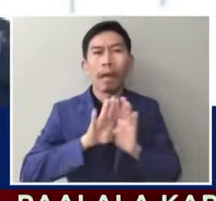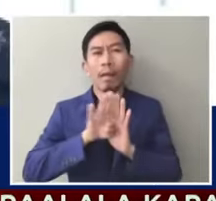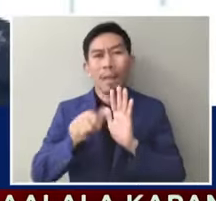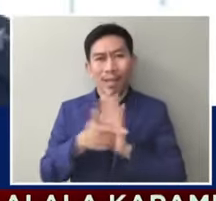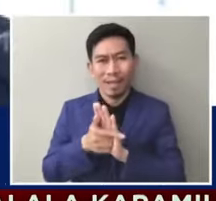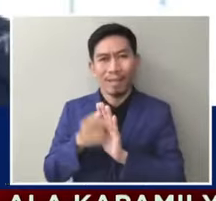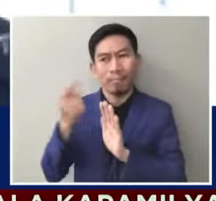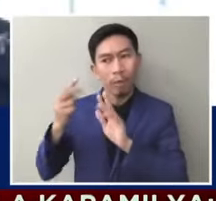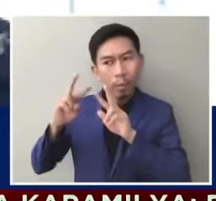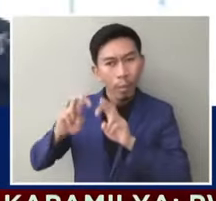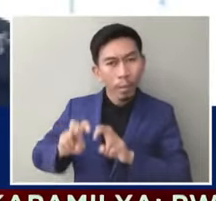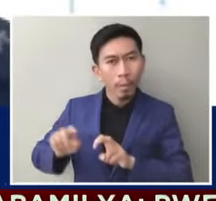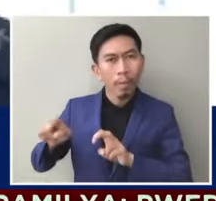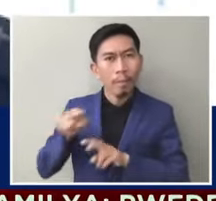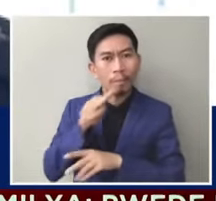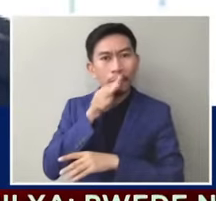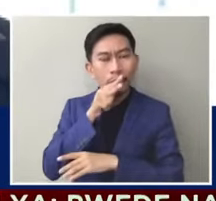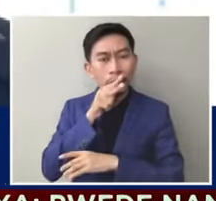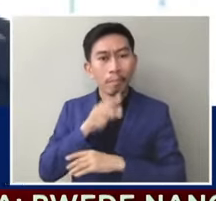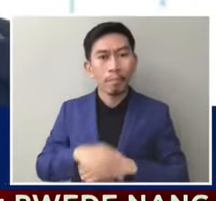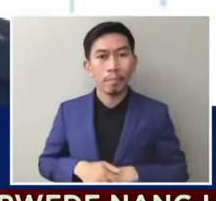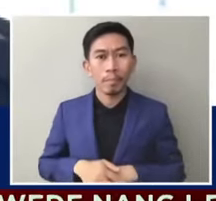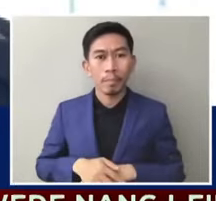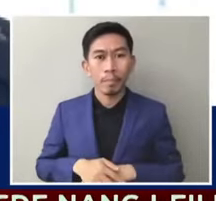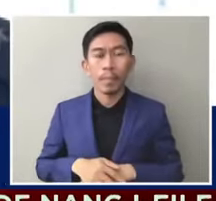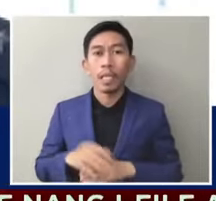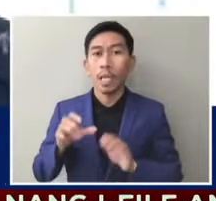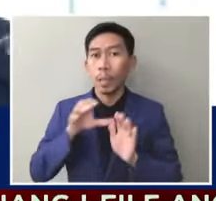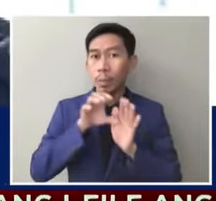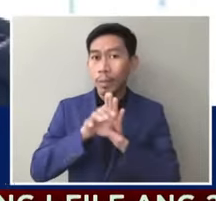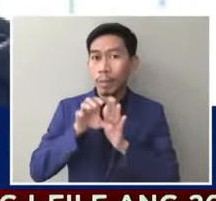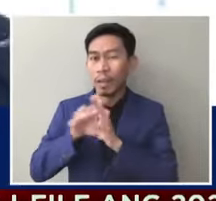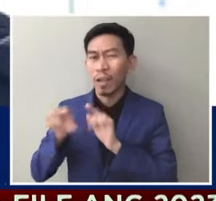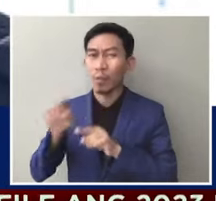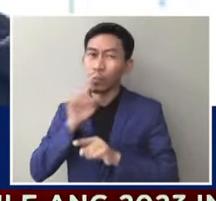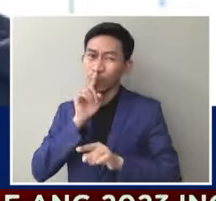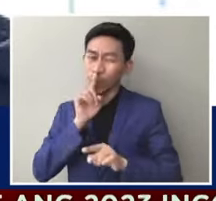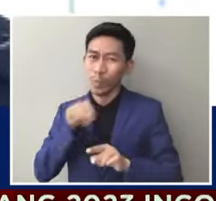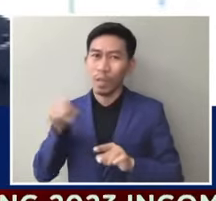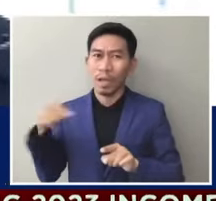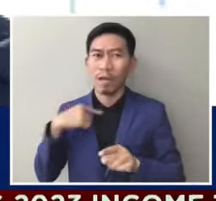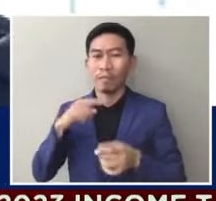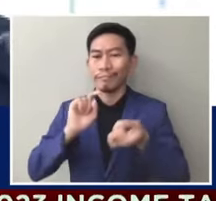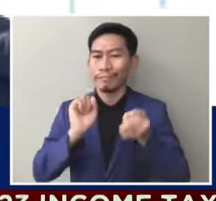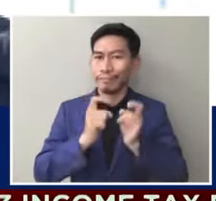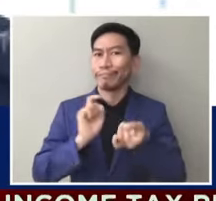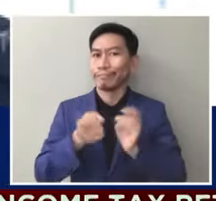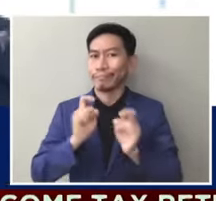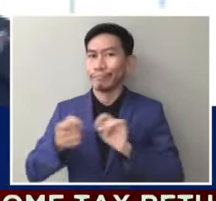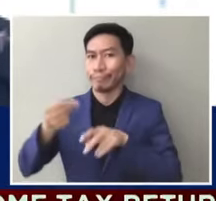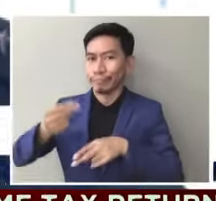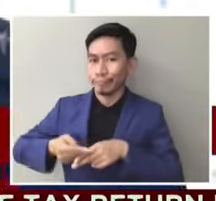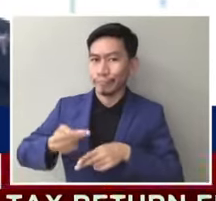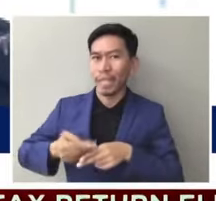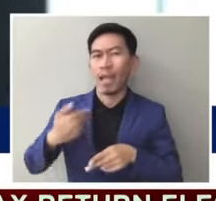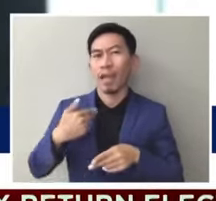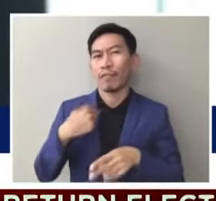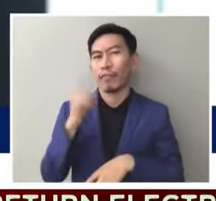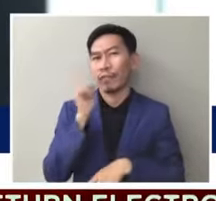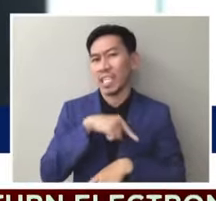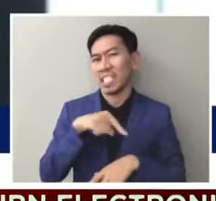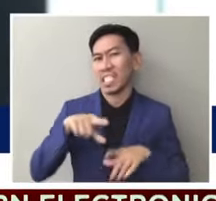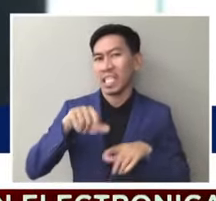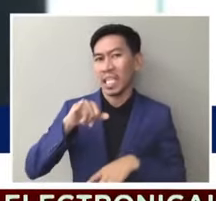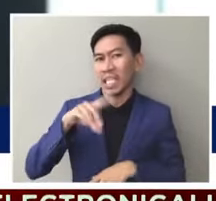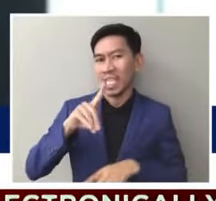mga criminals, from time to time, nagbabago yan ang kanilang mga pangalan, nakakapag-produce ng mga fake identifications.